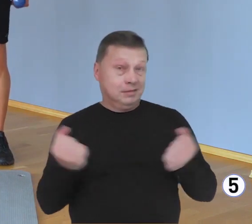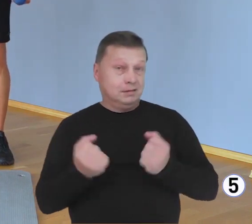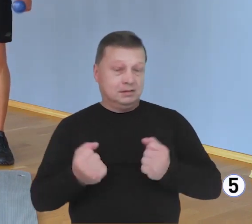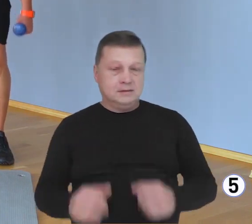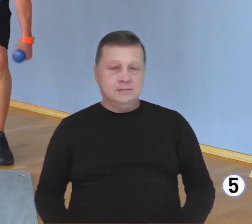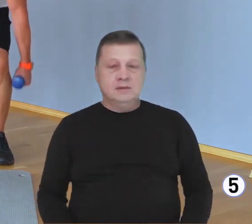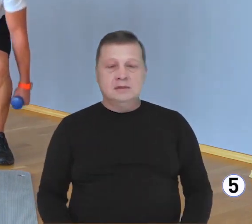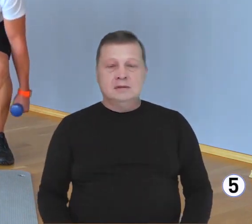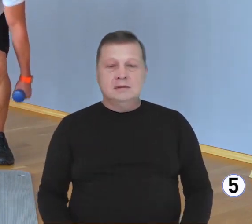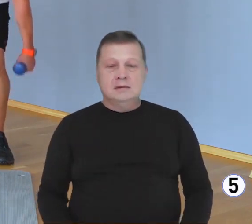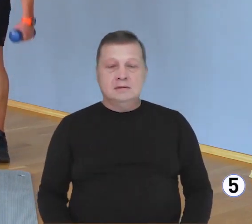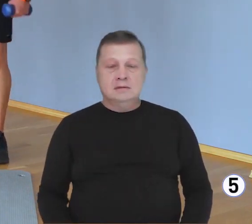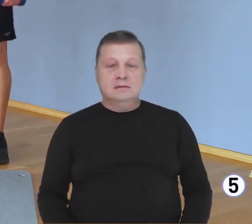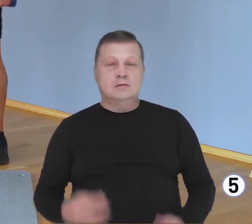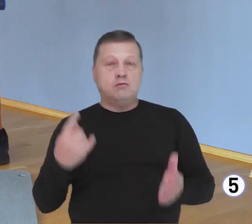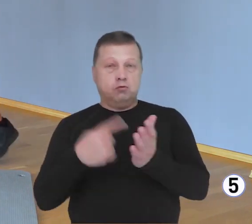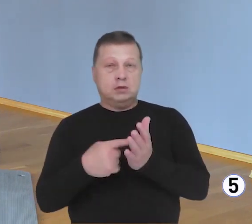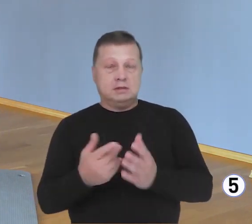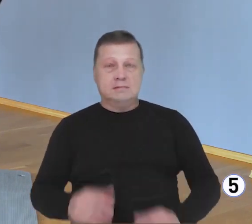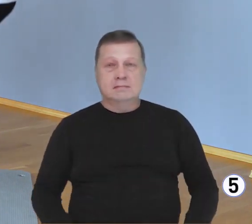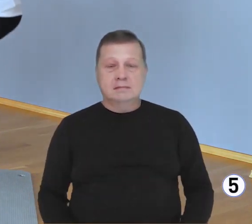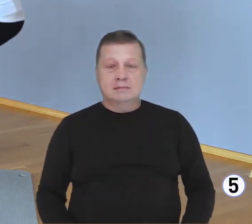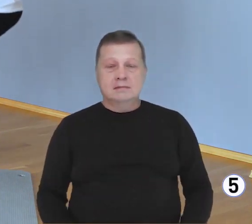ćwiczenia w ostatniej wersji.